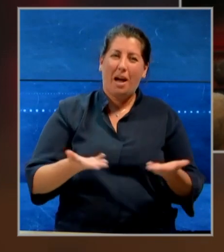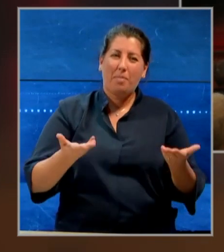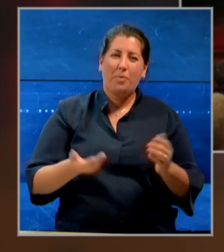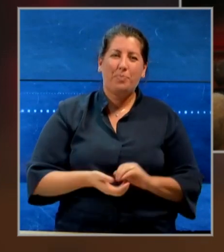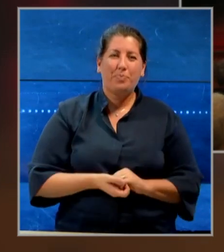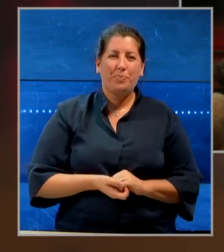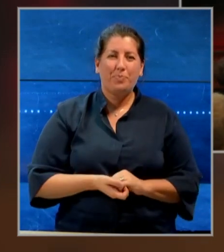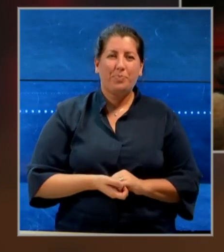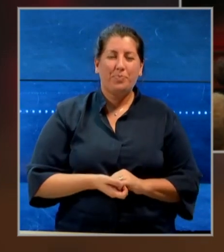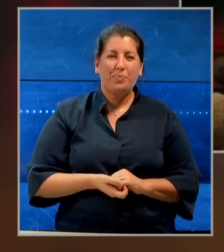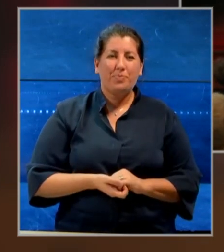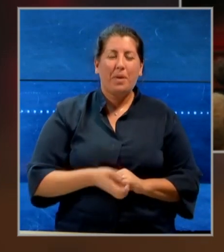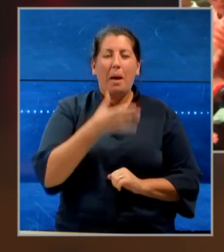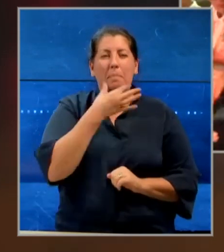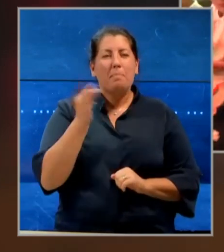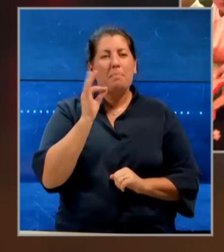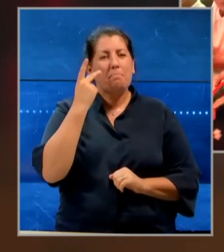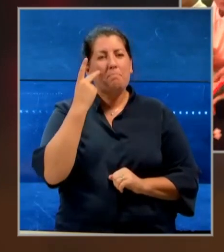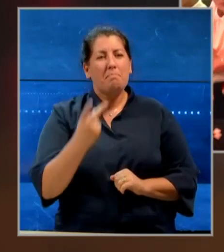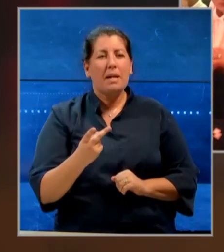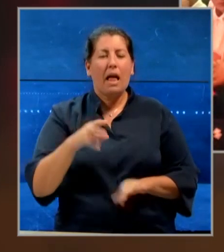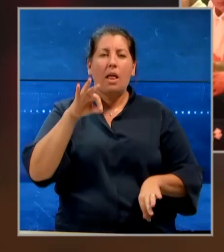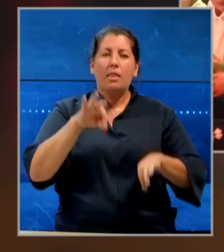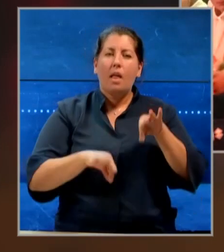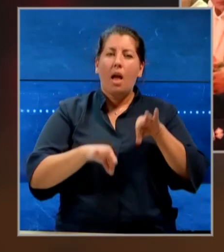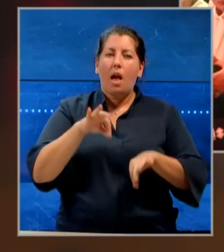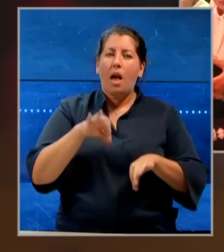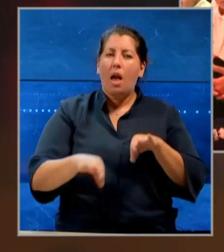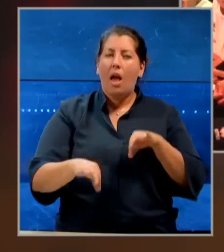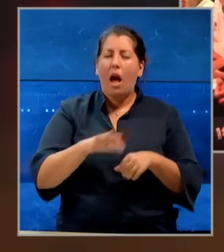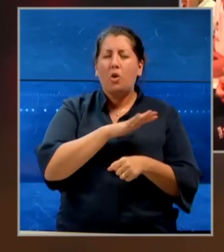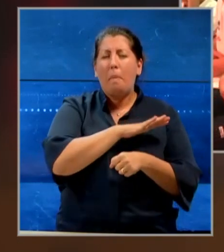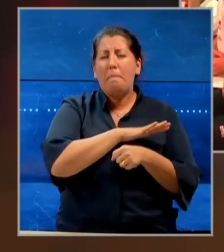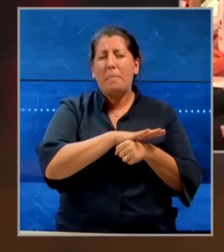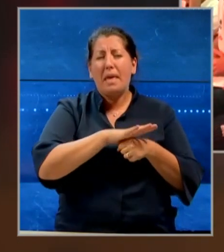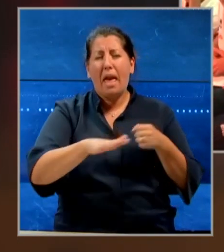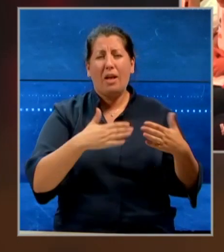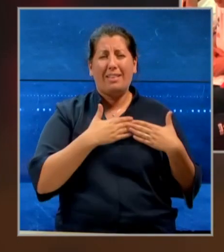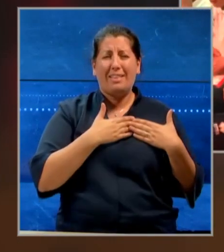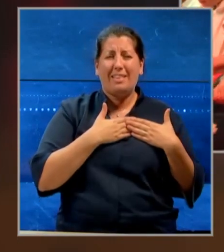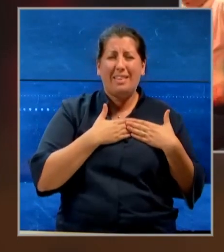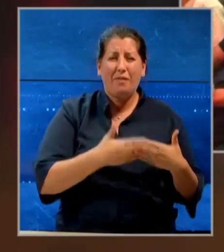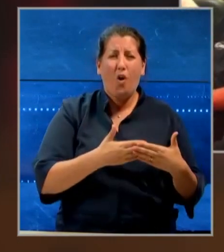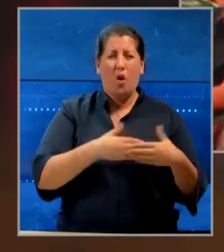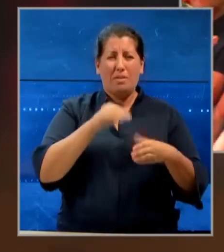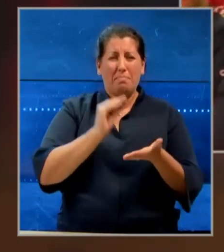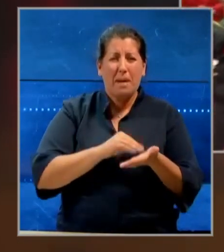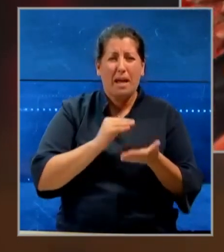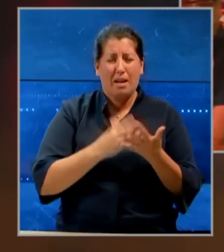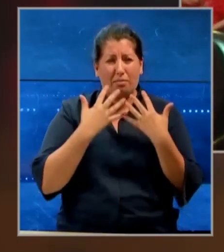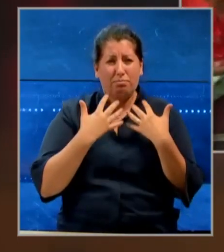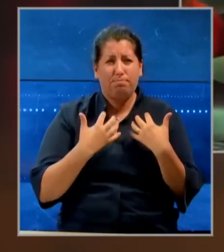Poi è bellissimo vedere questo teatro pieno di gente, pieno di tifosi, però ci sono anche tanti tifosi